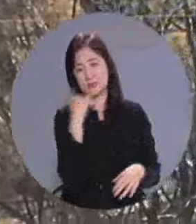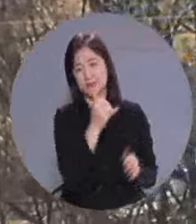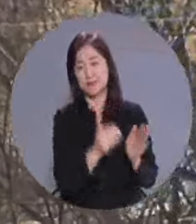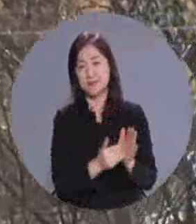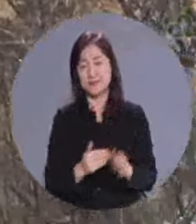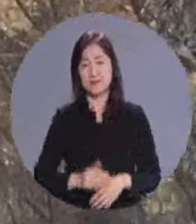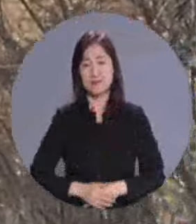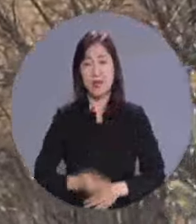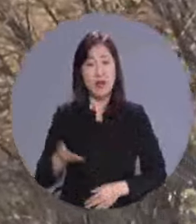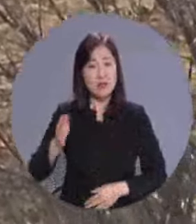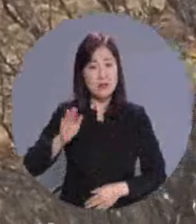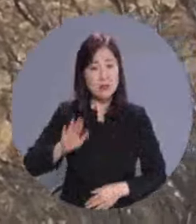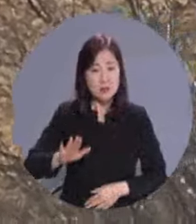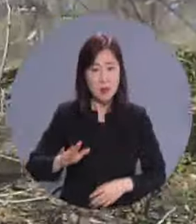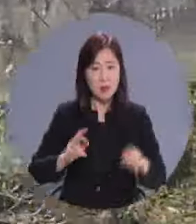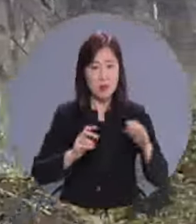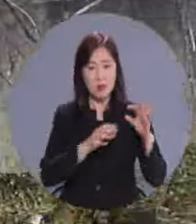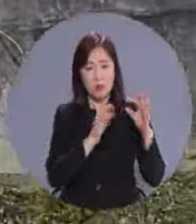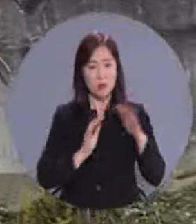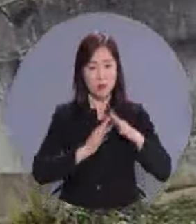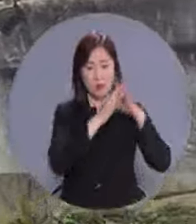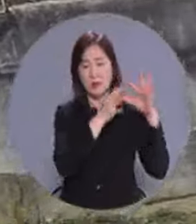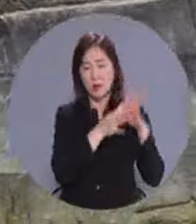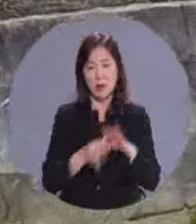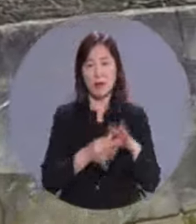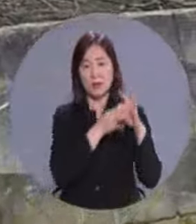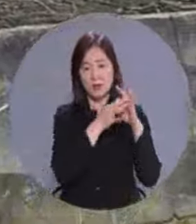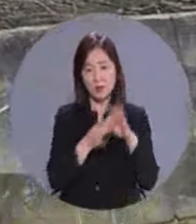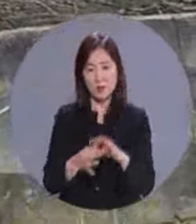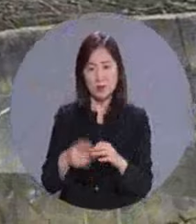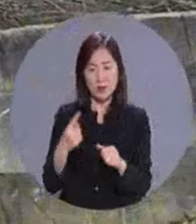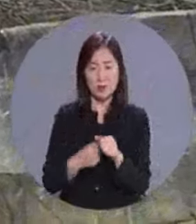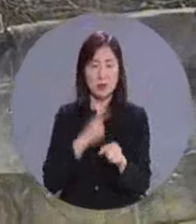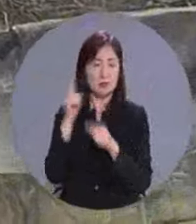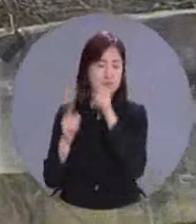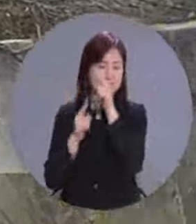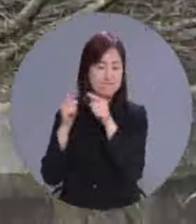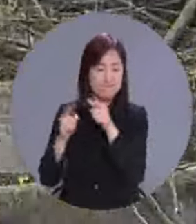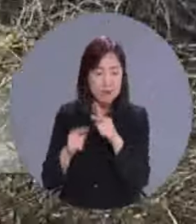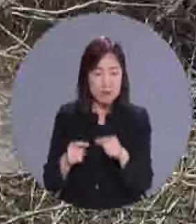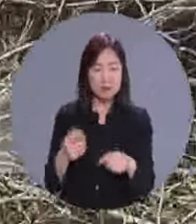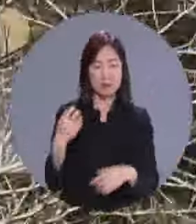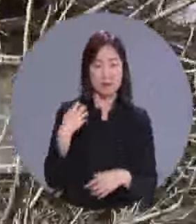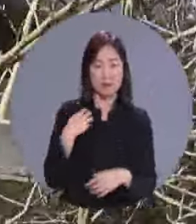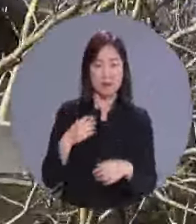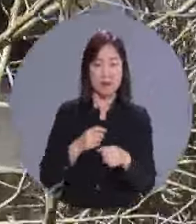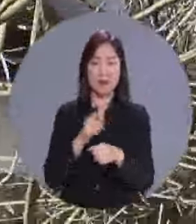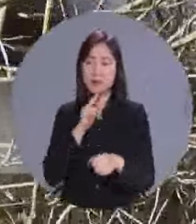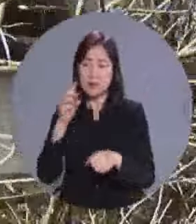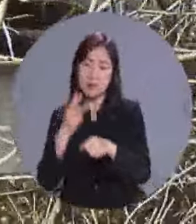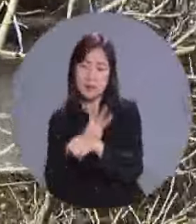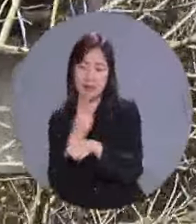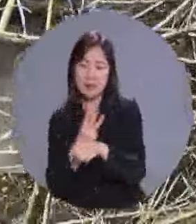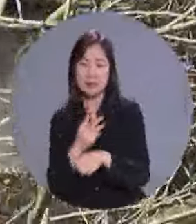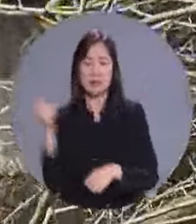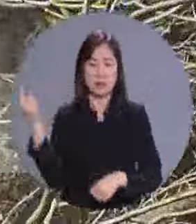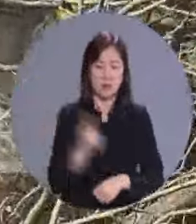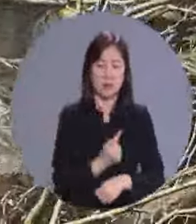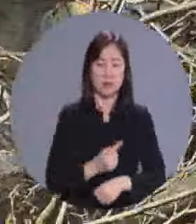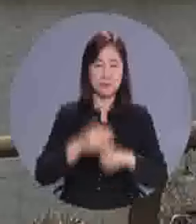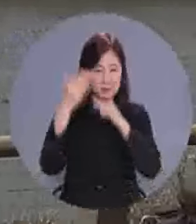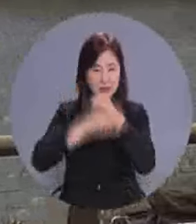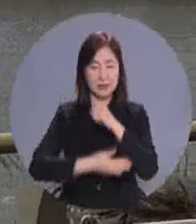요구했습니다 하지만 공사는 계속됐고 주민들의 민원이 쏟아지자 구청은 신고 8시간 만에 현장을